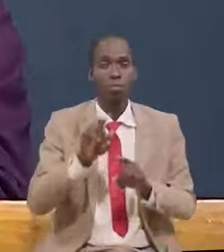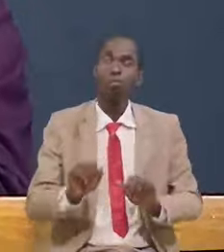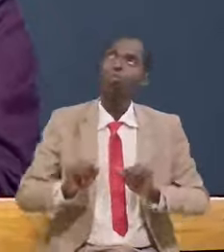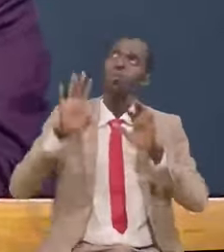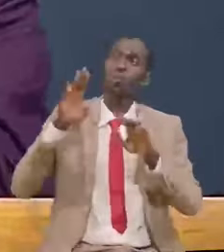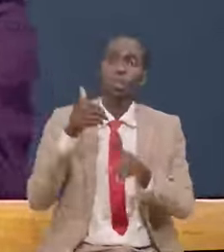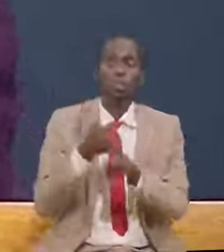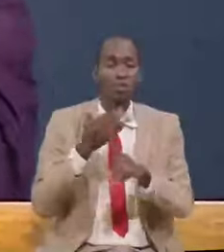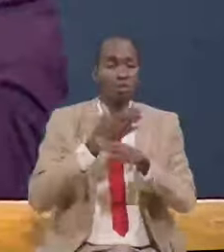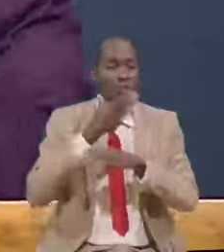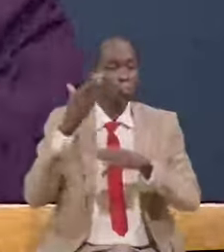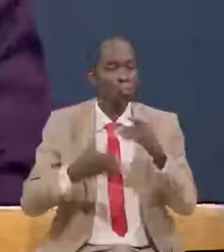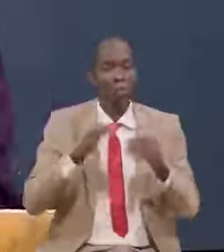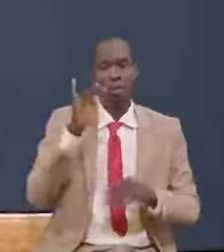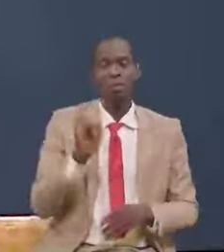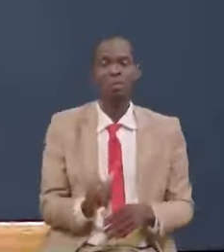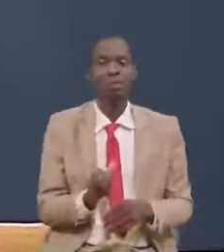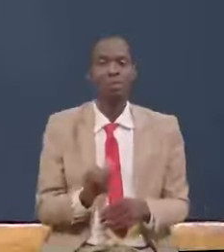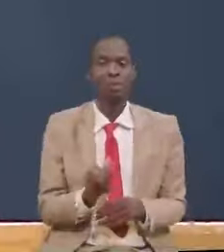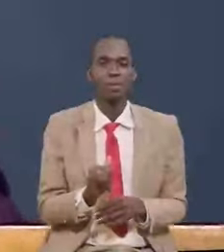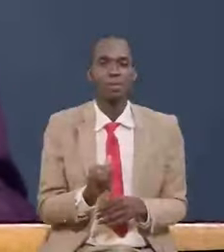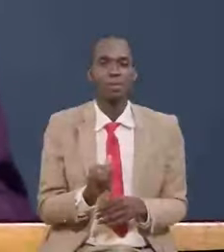Et comme tu te donnes à lui sans réserve,